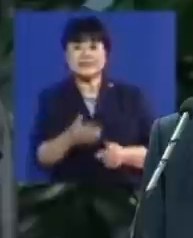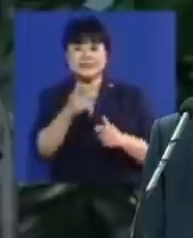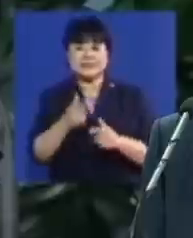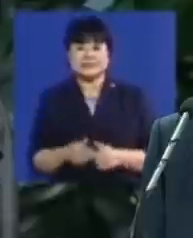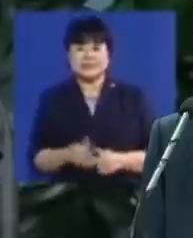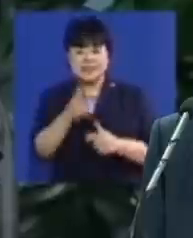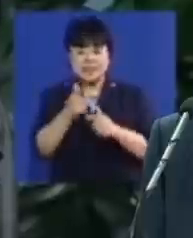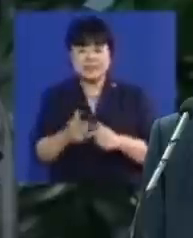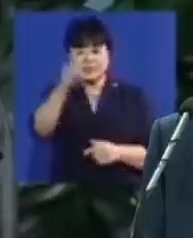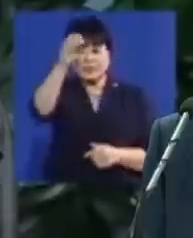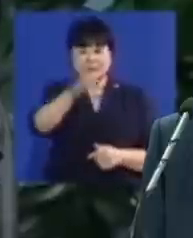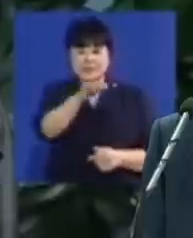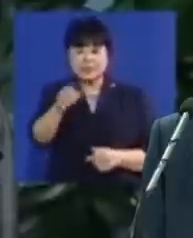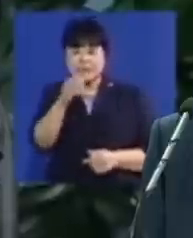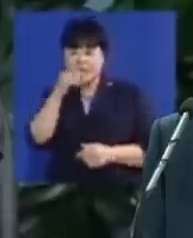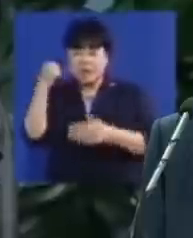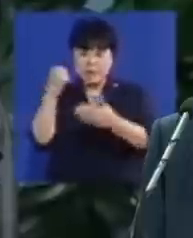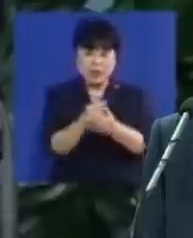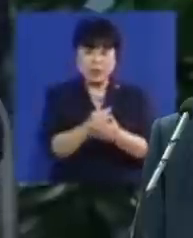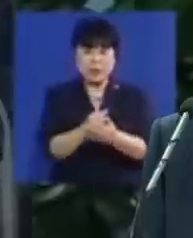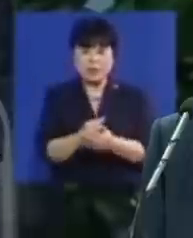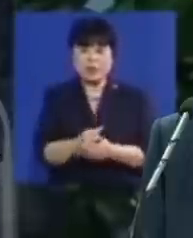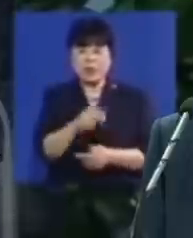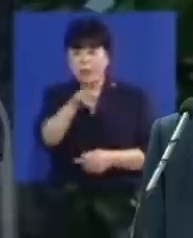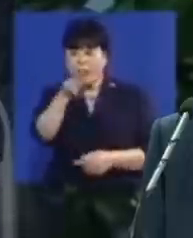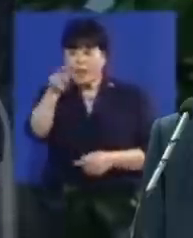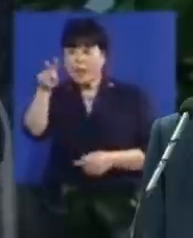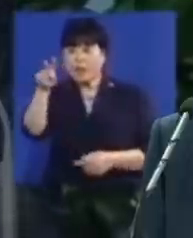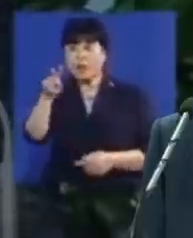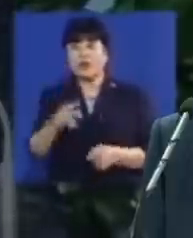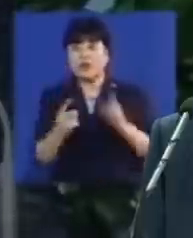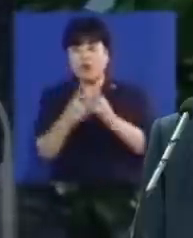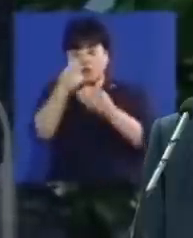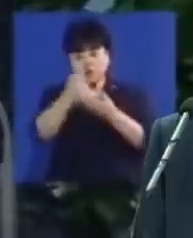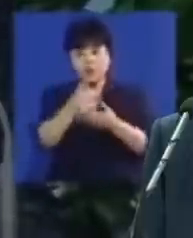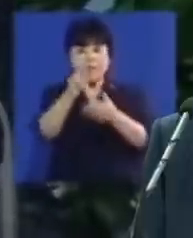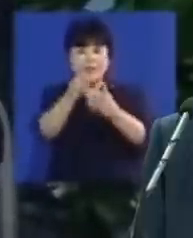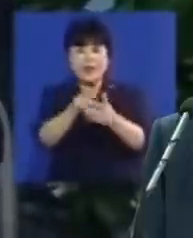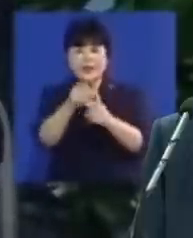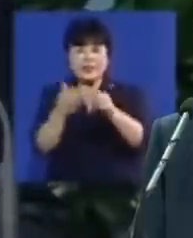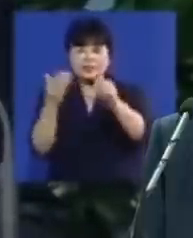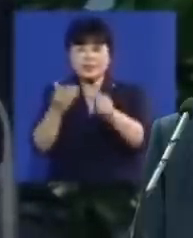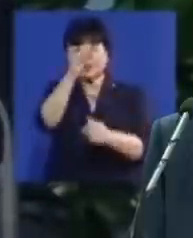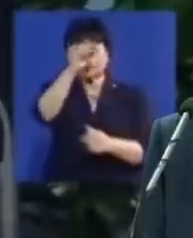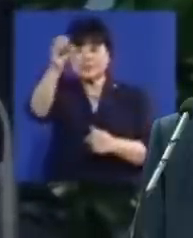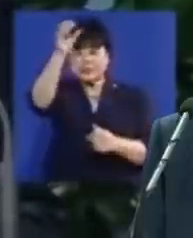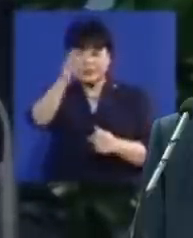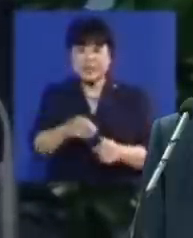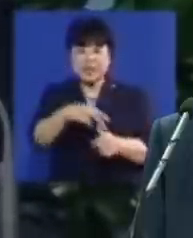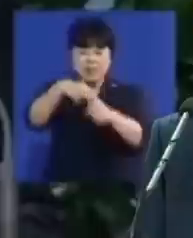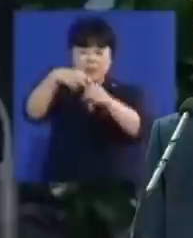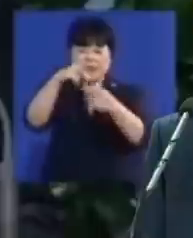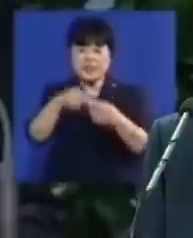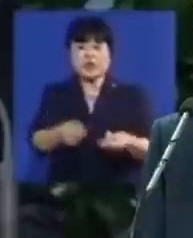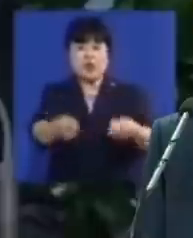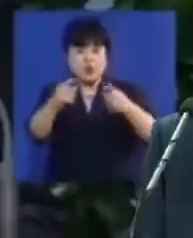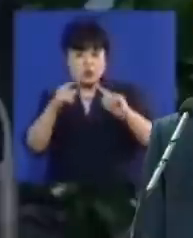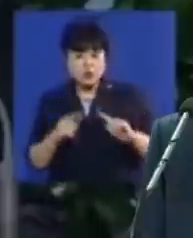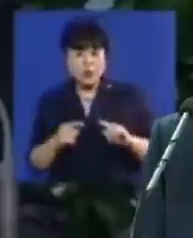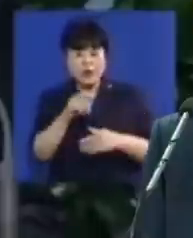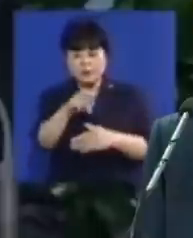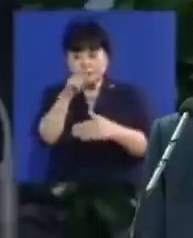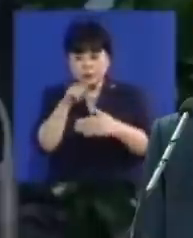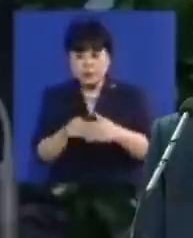예수님을 십자가에 못 박힌 모습으로 바라보고 영접하면 예수님은 십자가에 매달린 그대로 들어와서 여러분